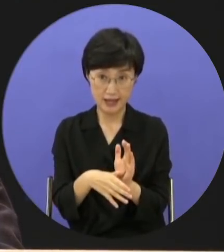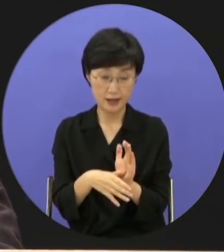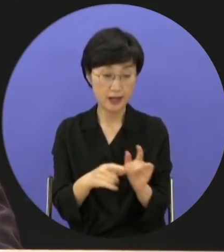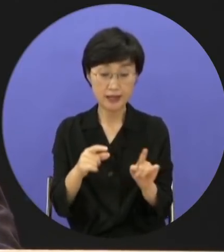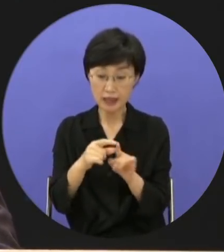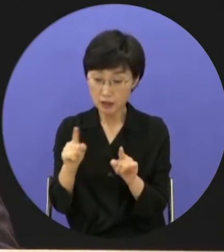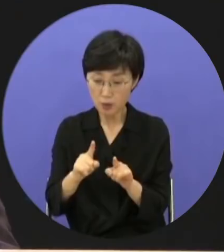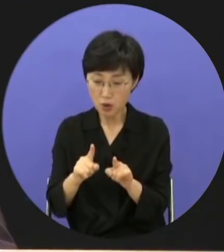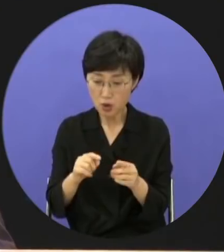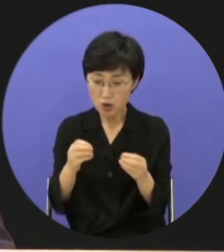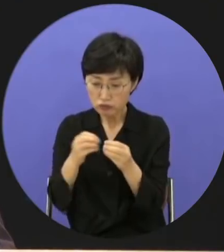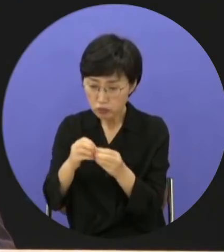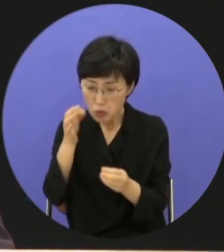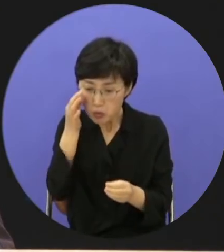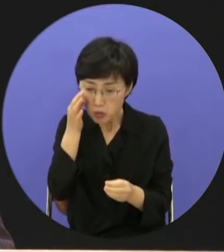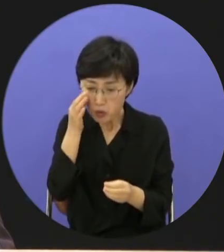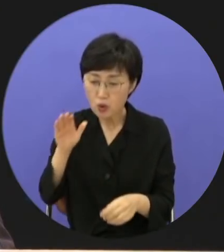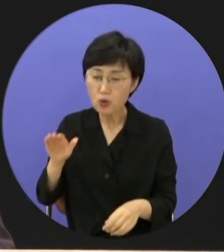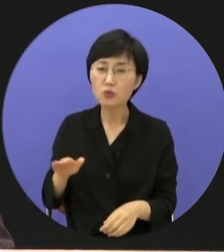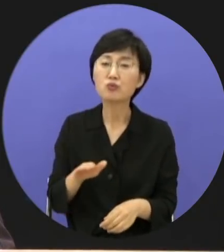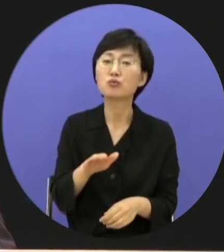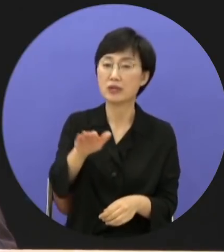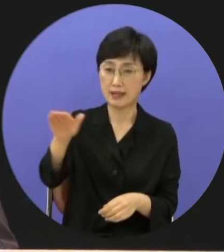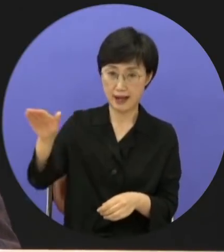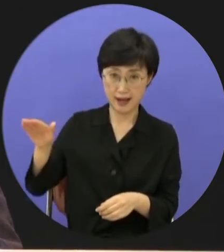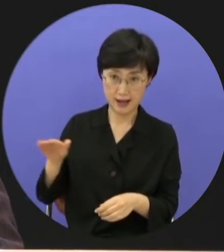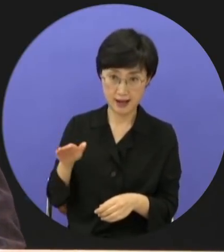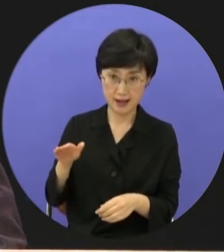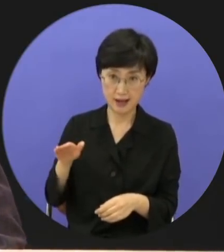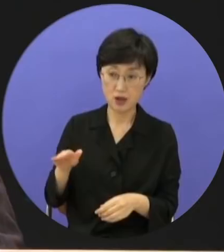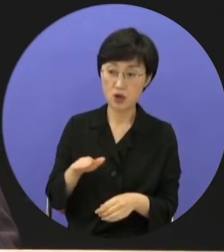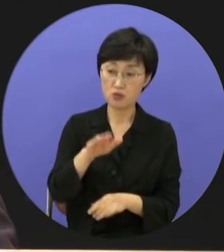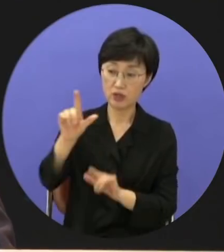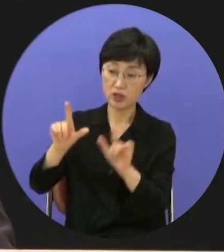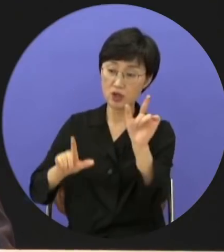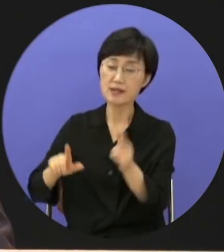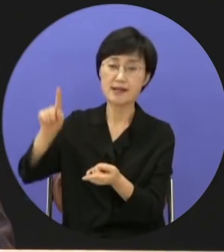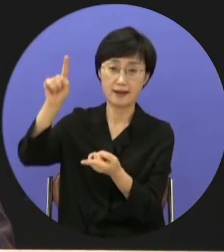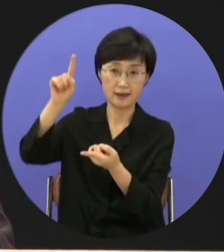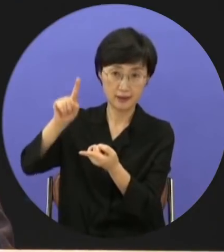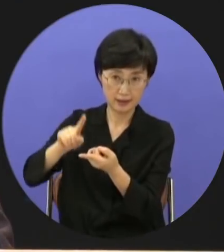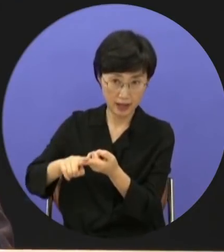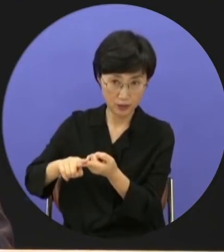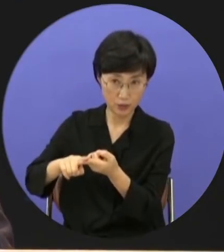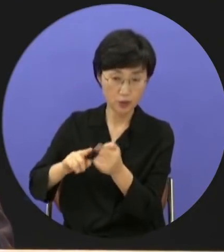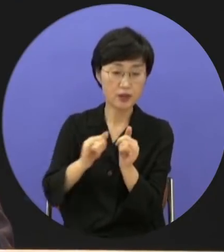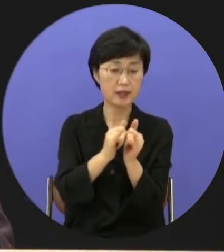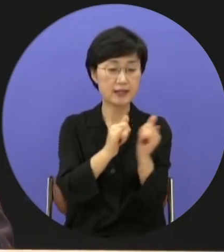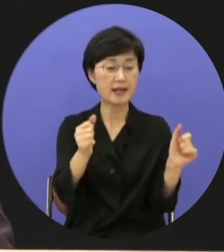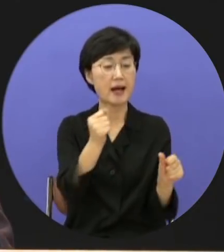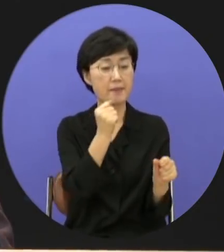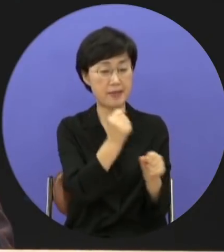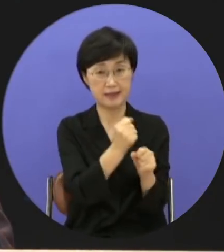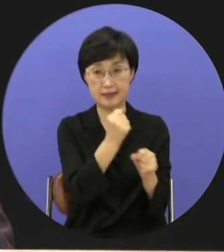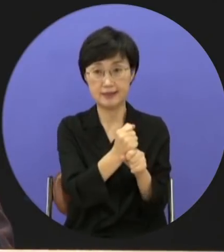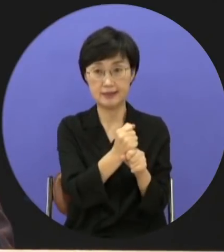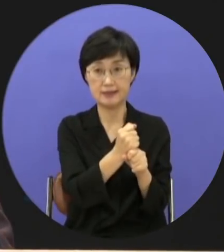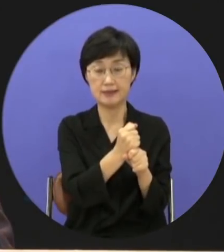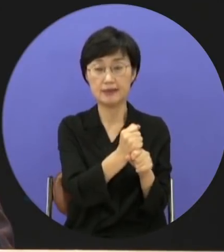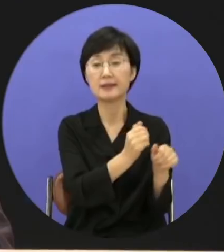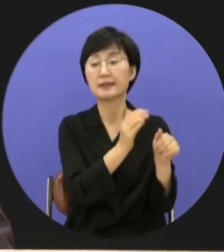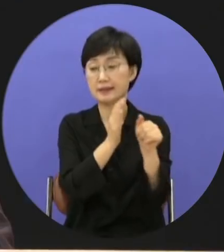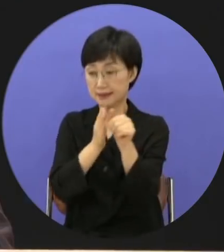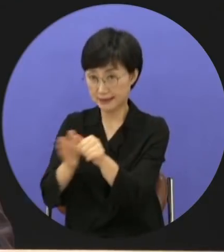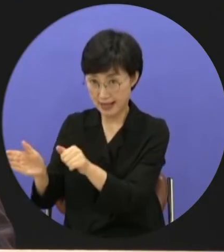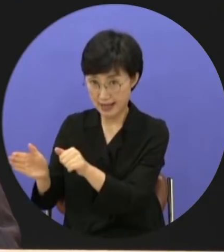우리의 형상대로 사람을 만들자. In Genesis 1:27 it says that as God created humankind, he said in our image,